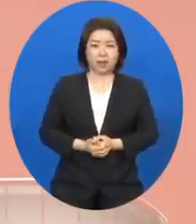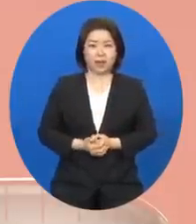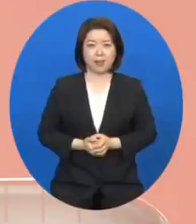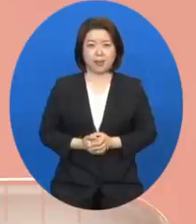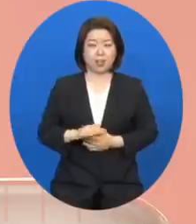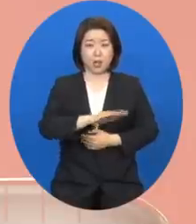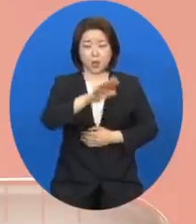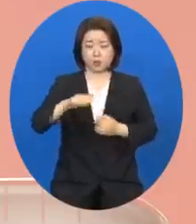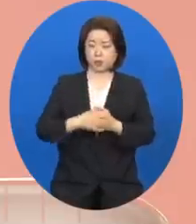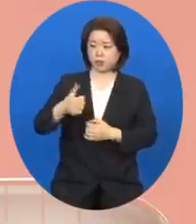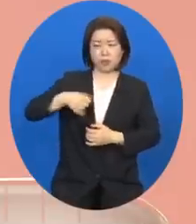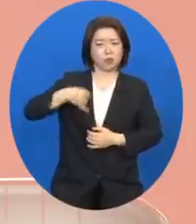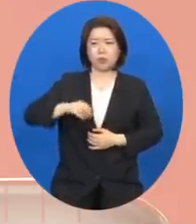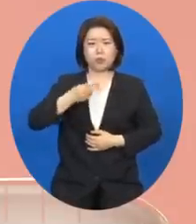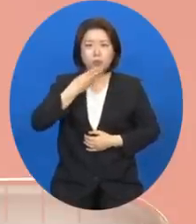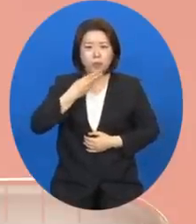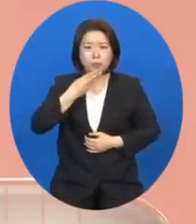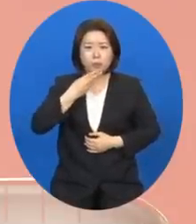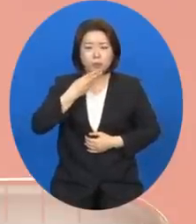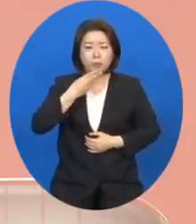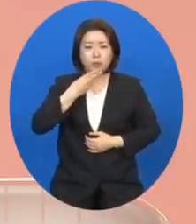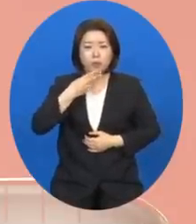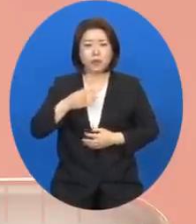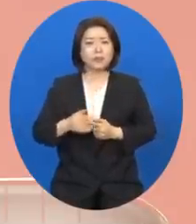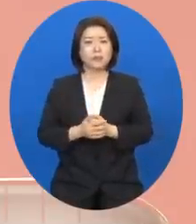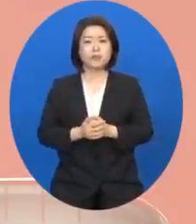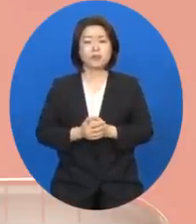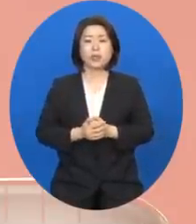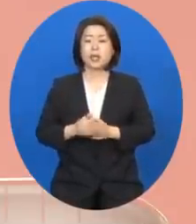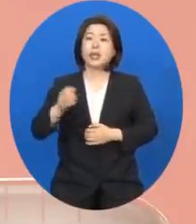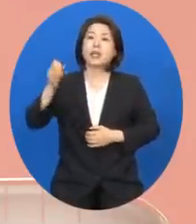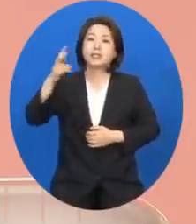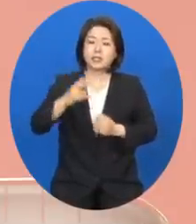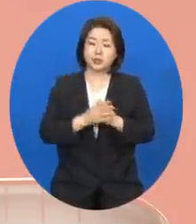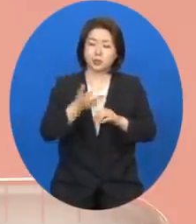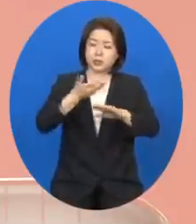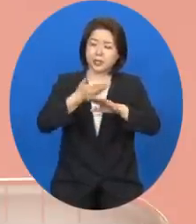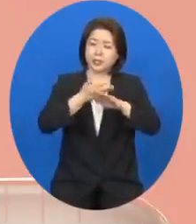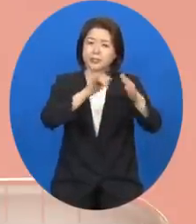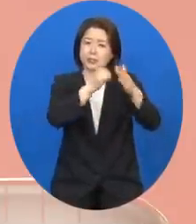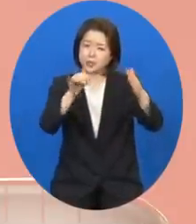저에게는 자녀가 없는데요. 그래도 가족은 있으실 거예요.